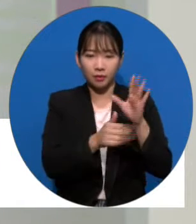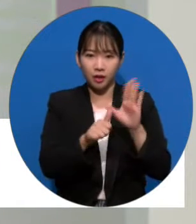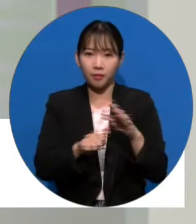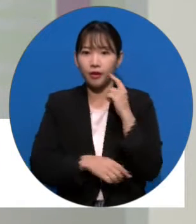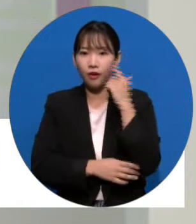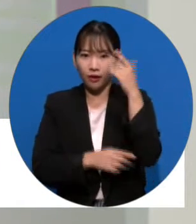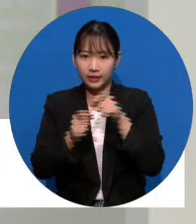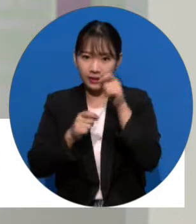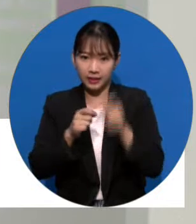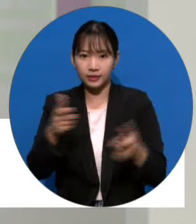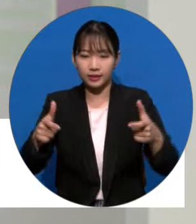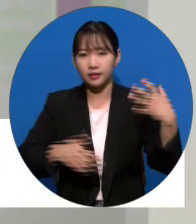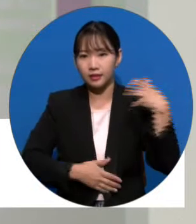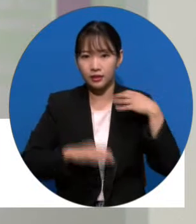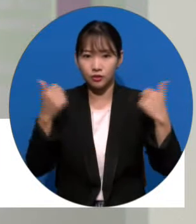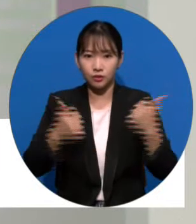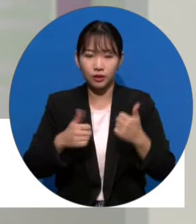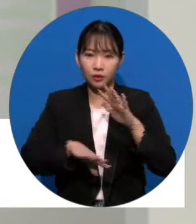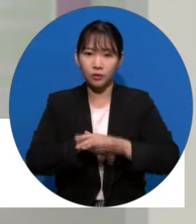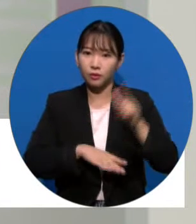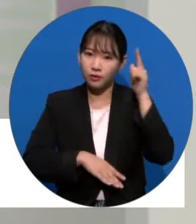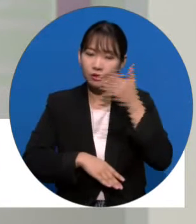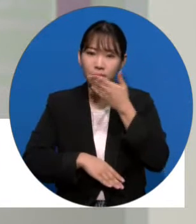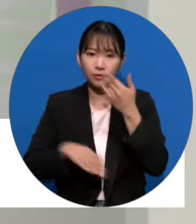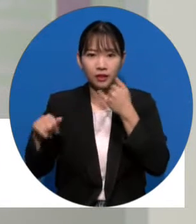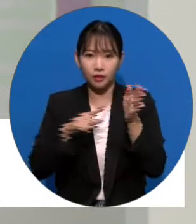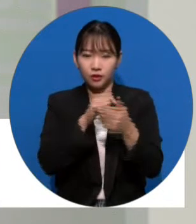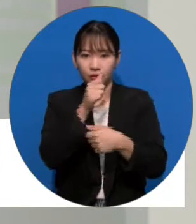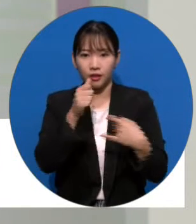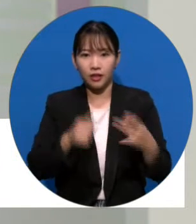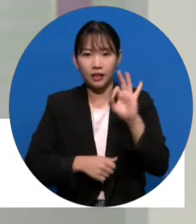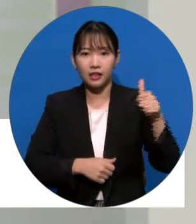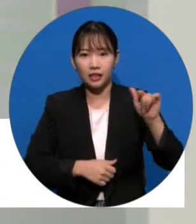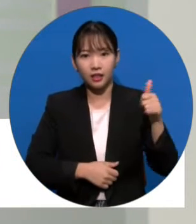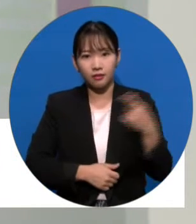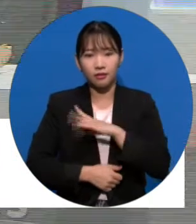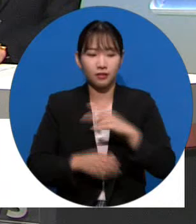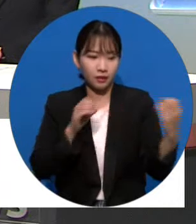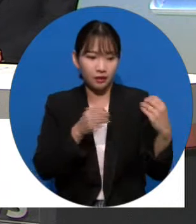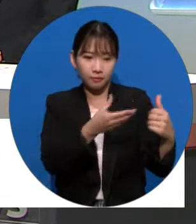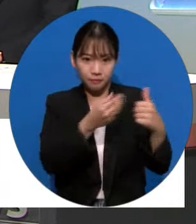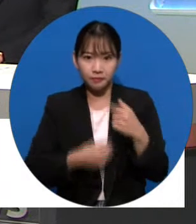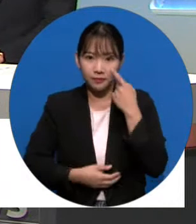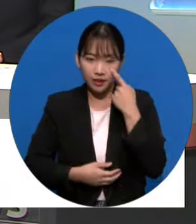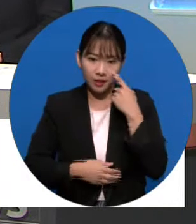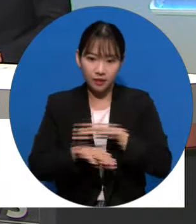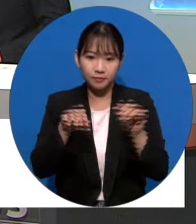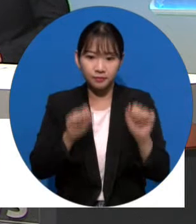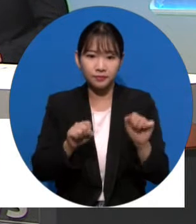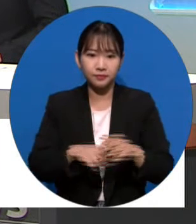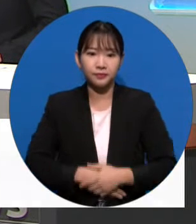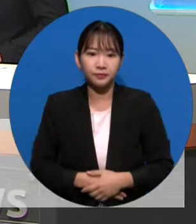함평 영광 장성의 지역구인 국회 농림축산식품해양수산위원회 이계호 의원과 이야기 나눠보겠습니다. 의원님